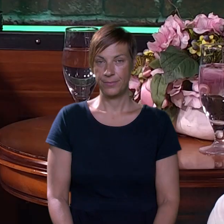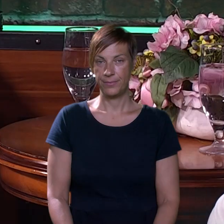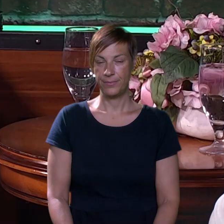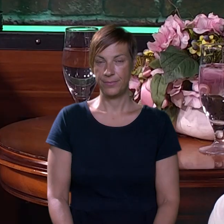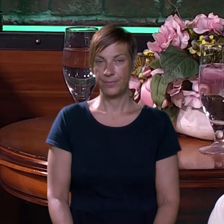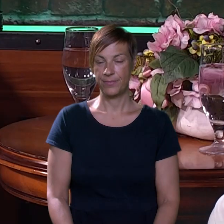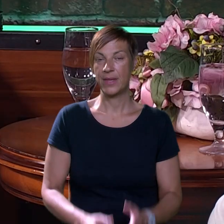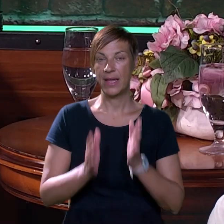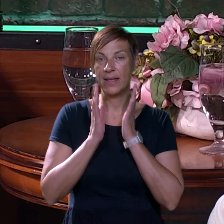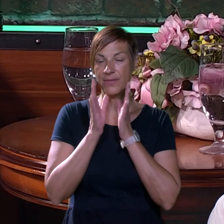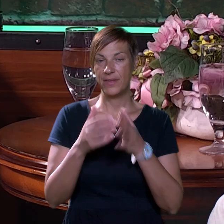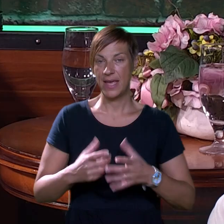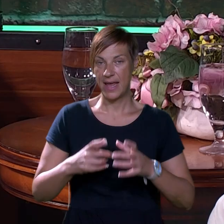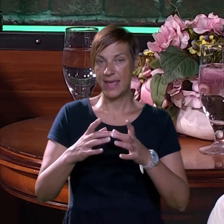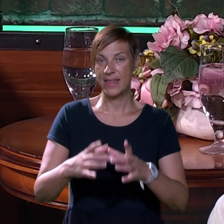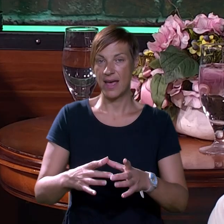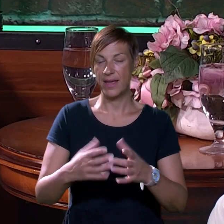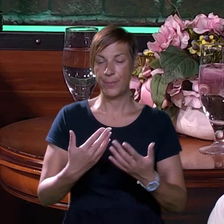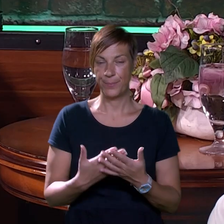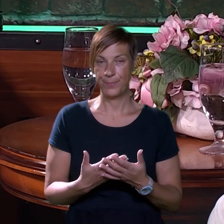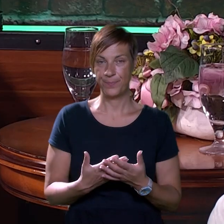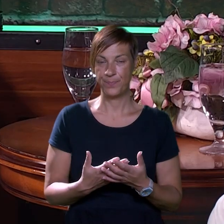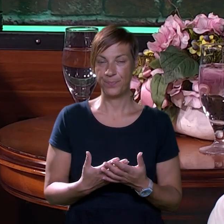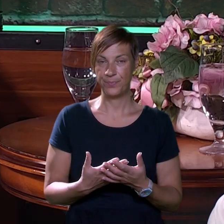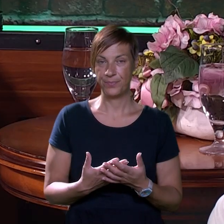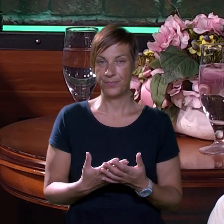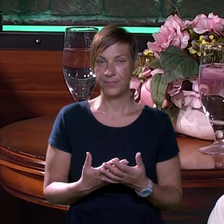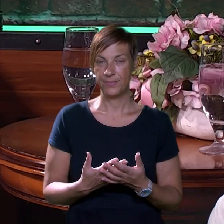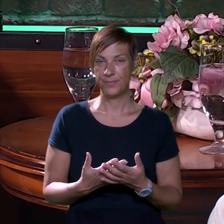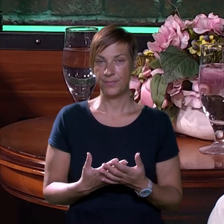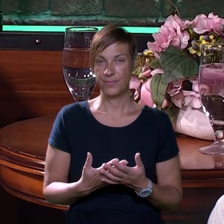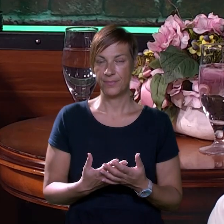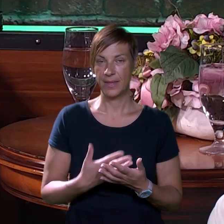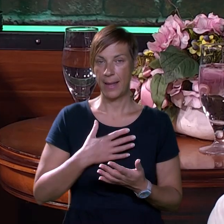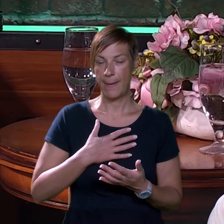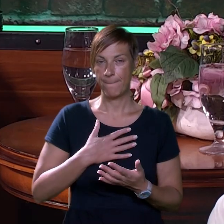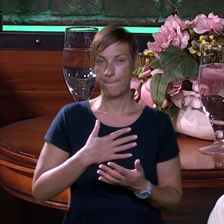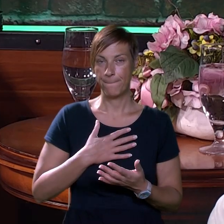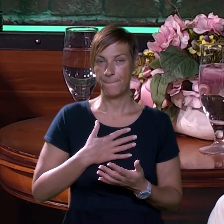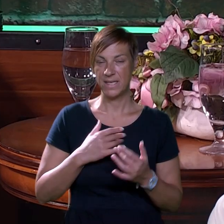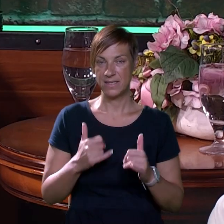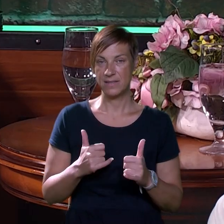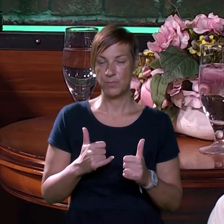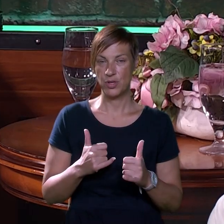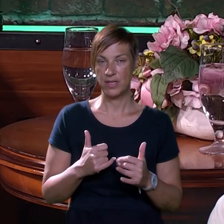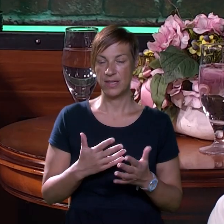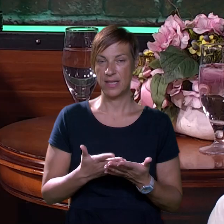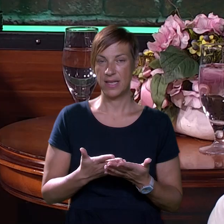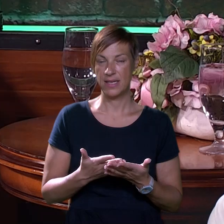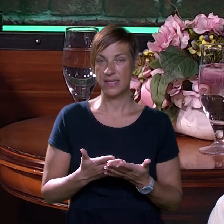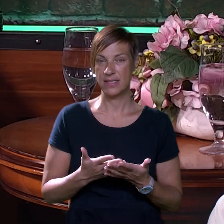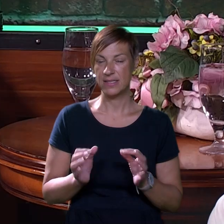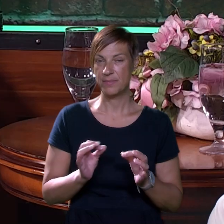Ili? Pa vjera je dar. Vjera je dar. Mi smo danas spremni